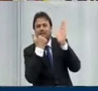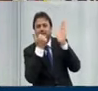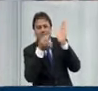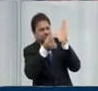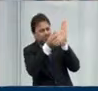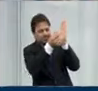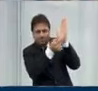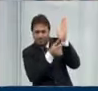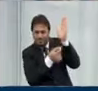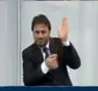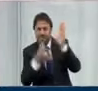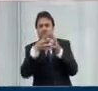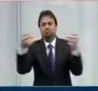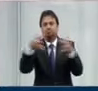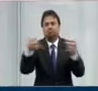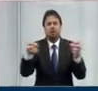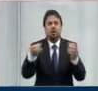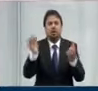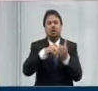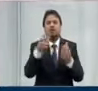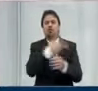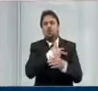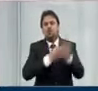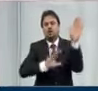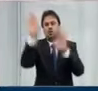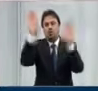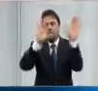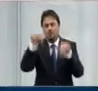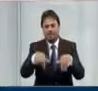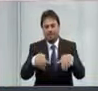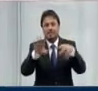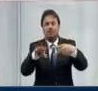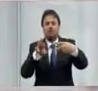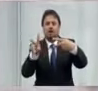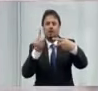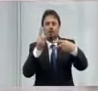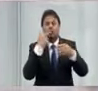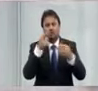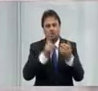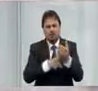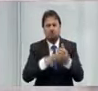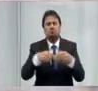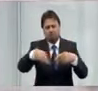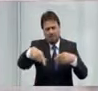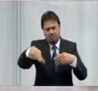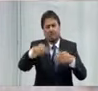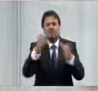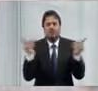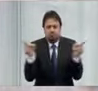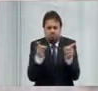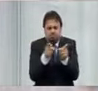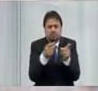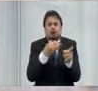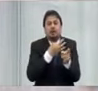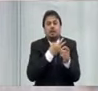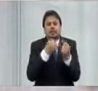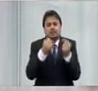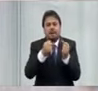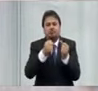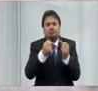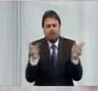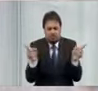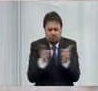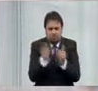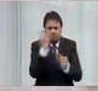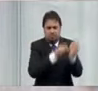بين بغداد وأربيل. بين الحكومة والبرلمان الموازنة قيد التمرير بعد مخاض خفض العجز وزيادة الإيراد